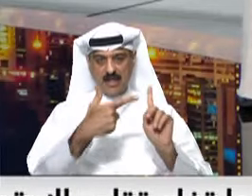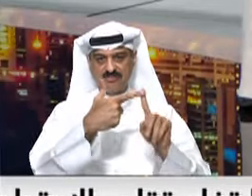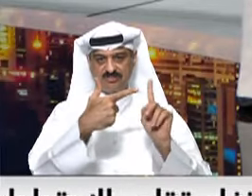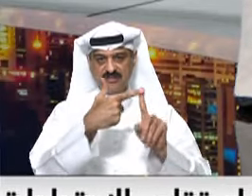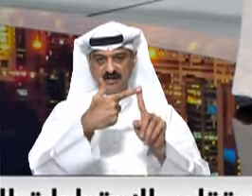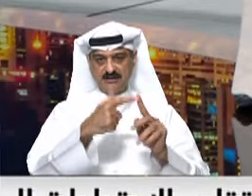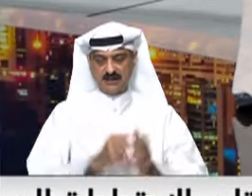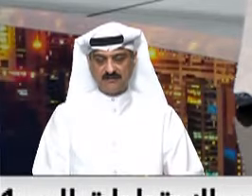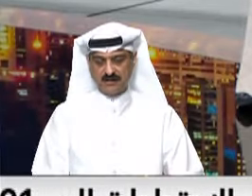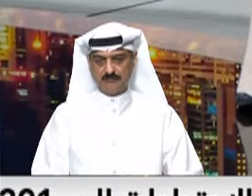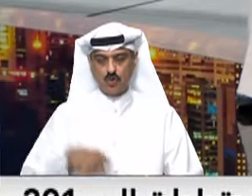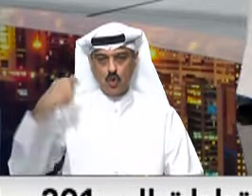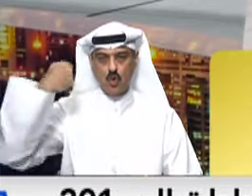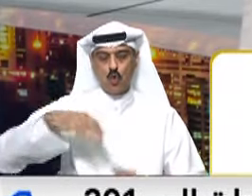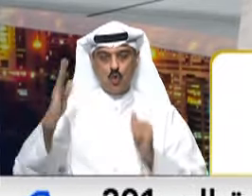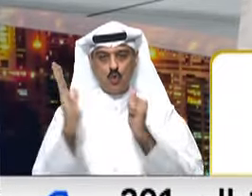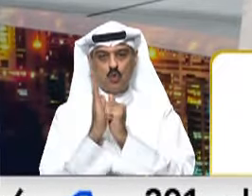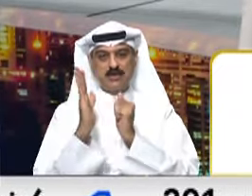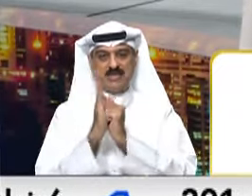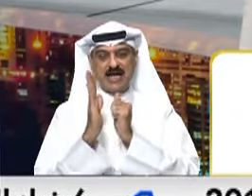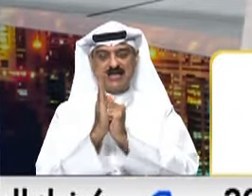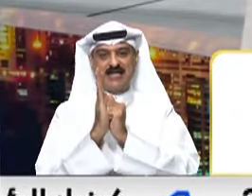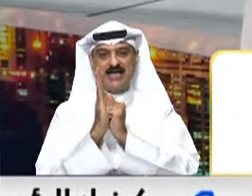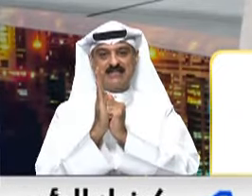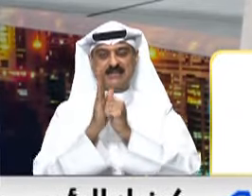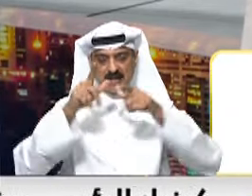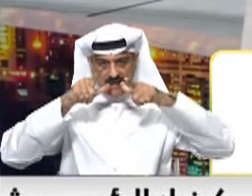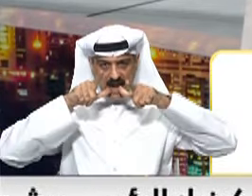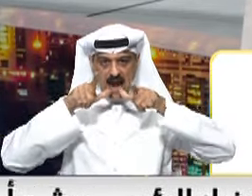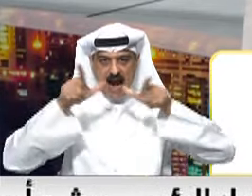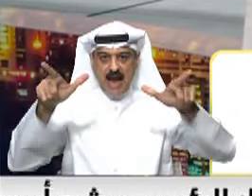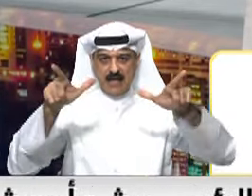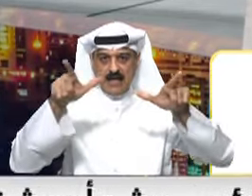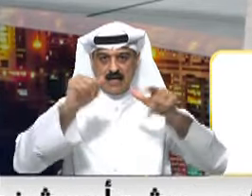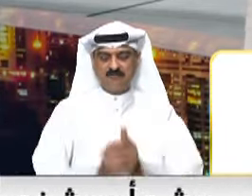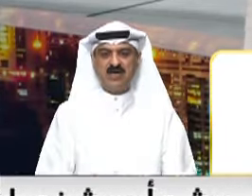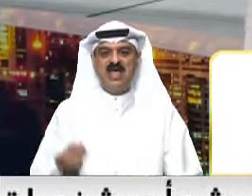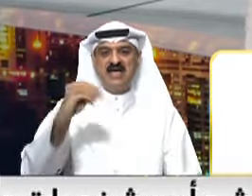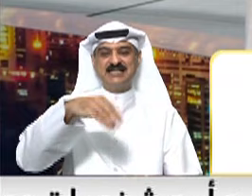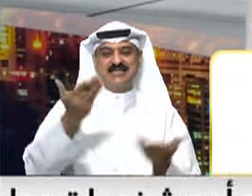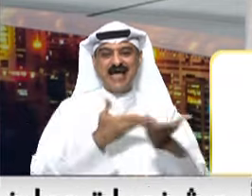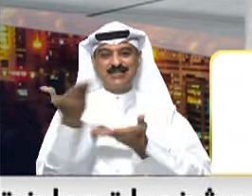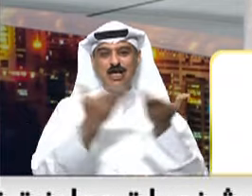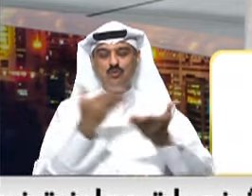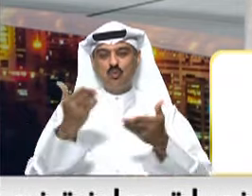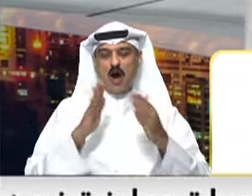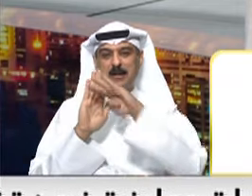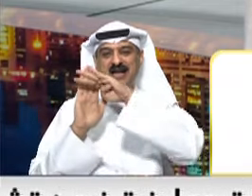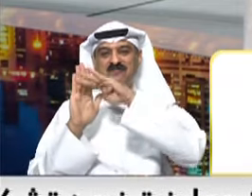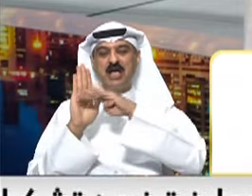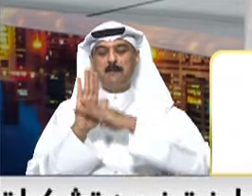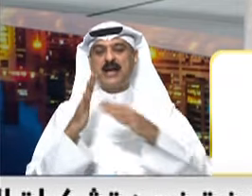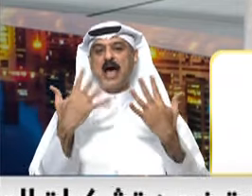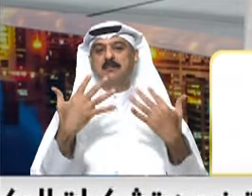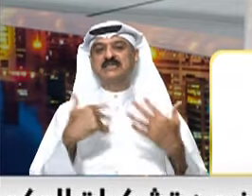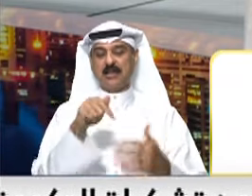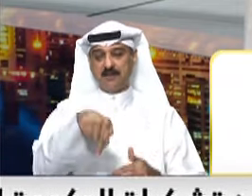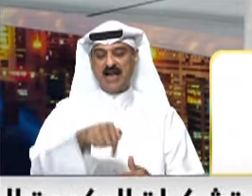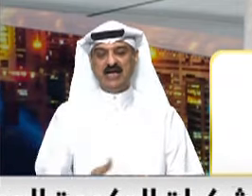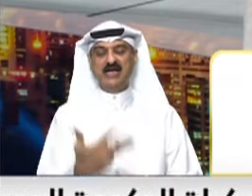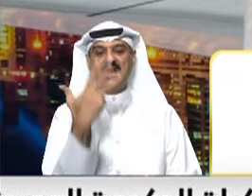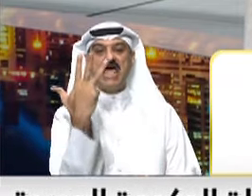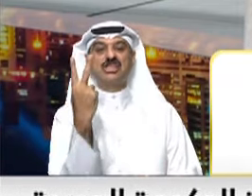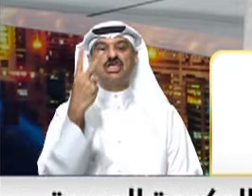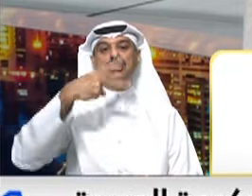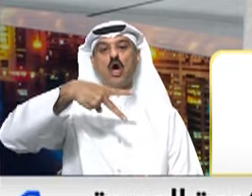أعلنت المؤسسة العامة للرعاية السكنية عن زيادة خدماتها الرقمية إلى 29